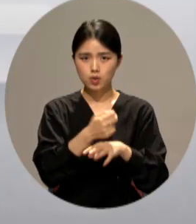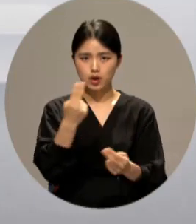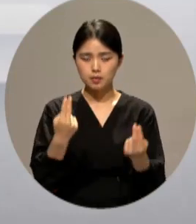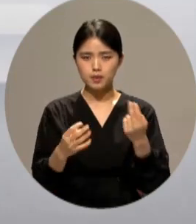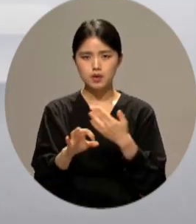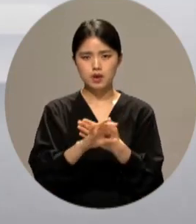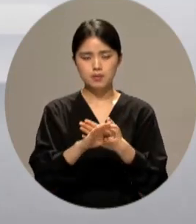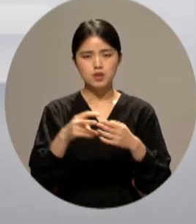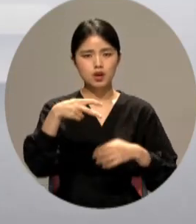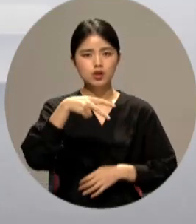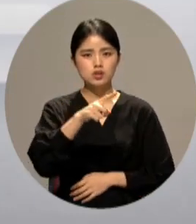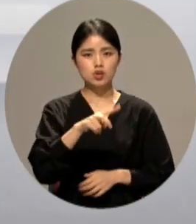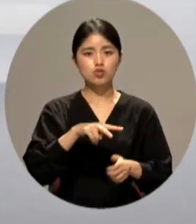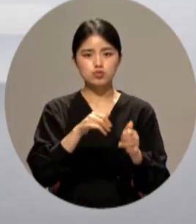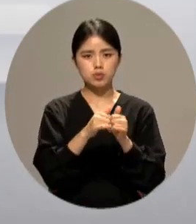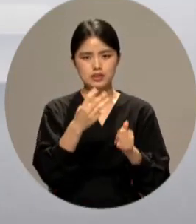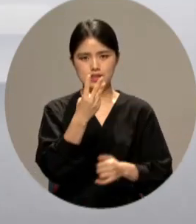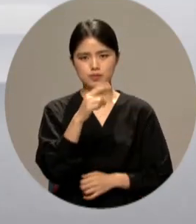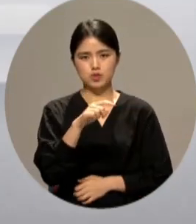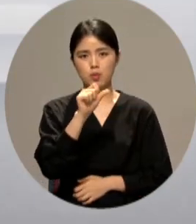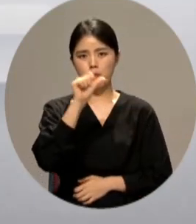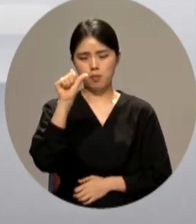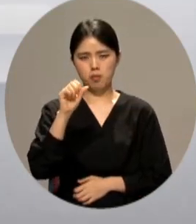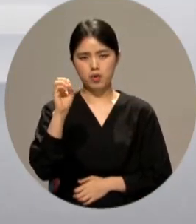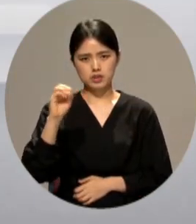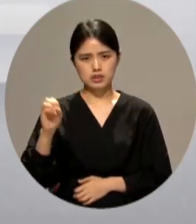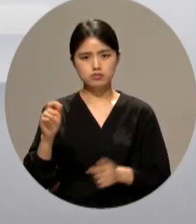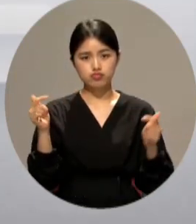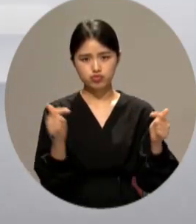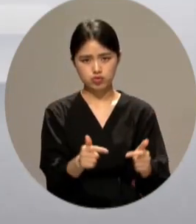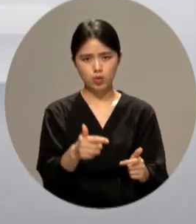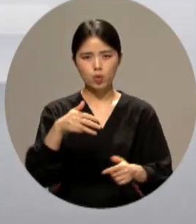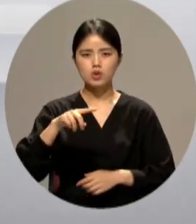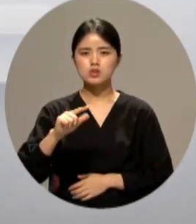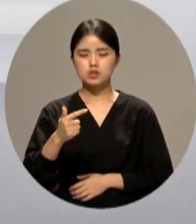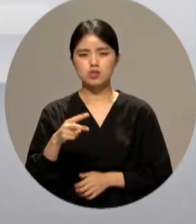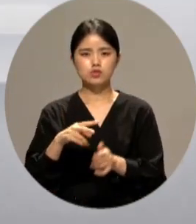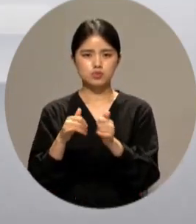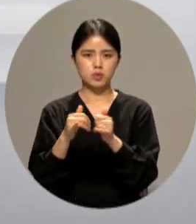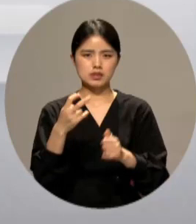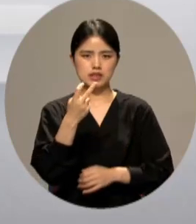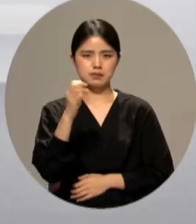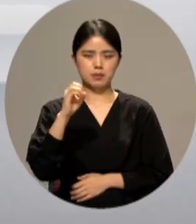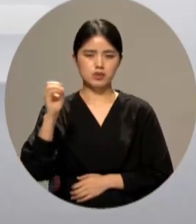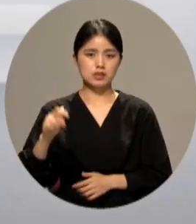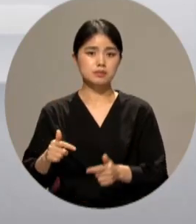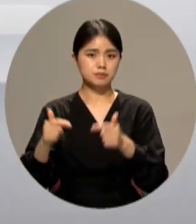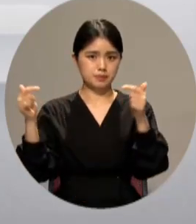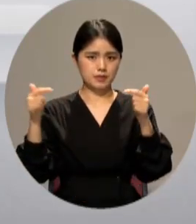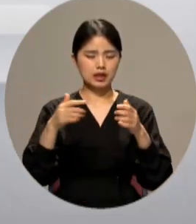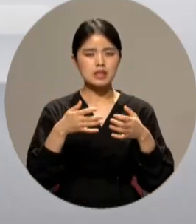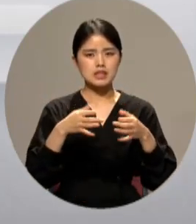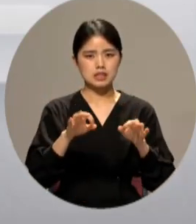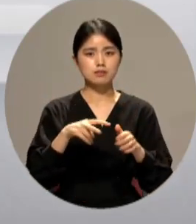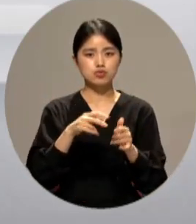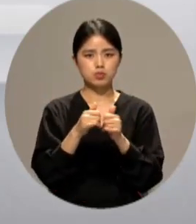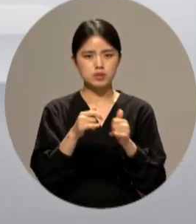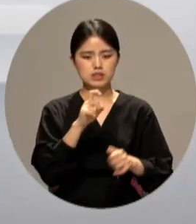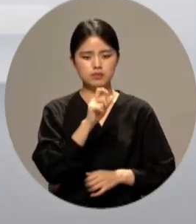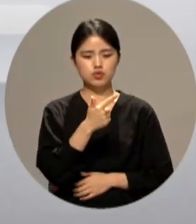서보는 3.5% 포인트 하락했고 1005 보는 12% 포인트 상승 김 후보는